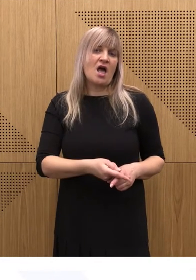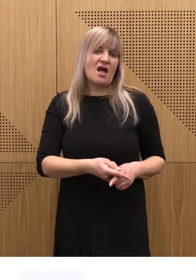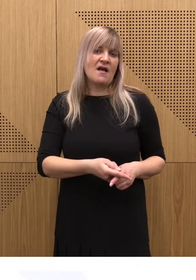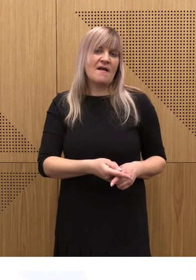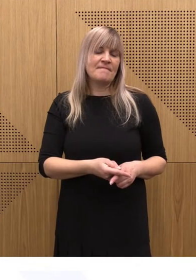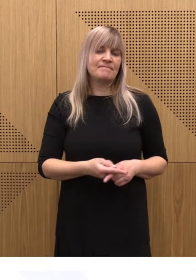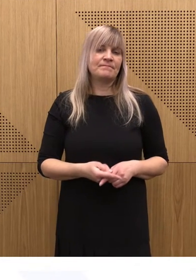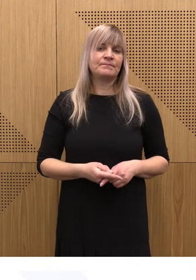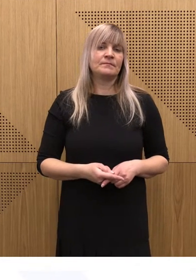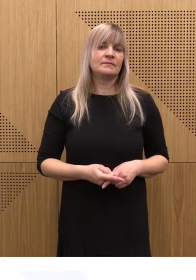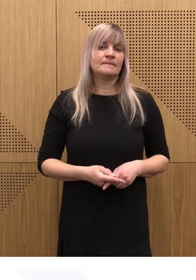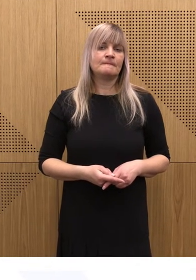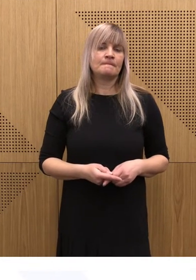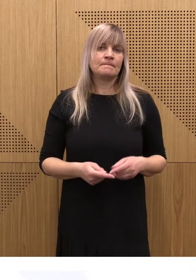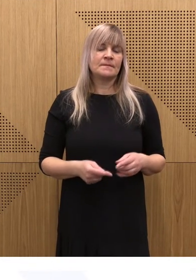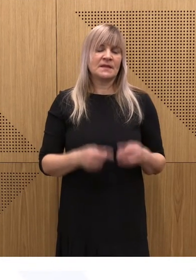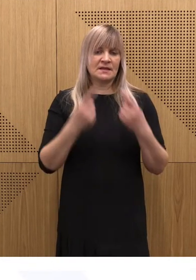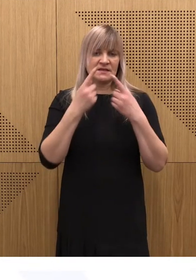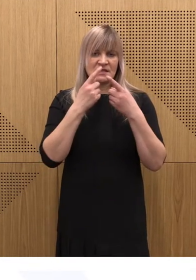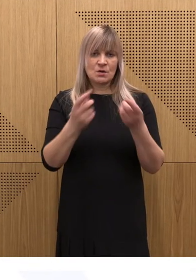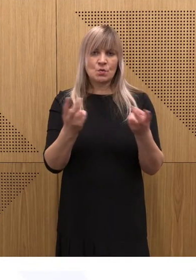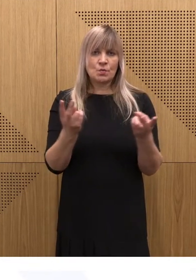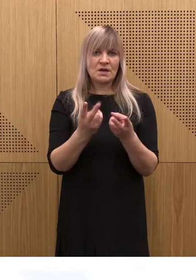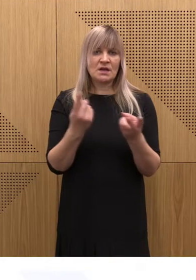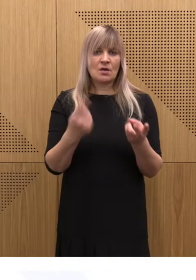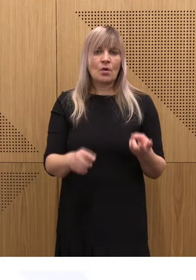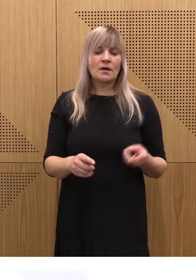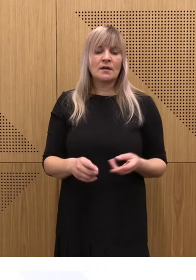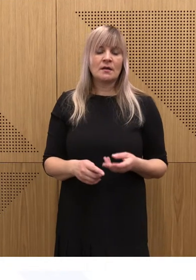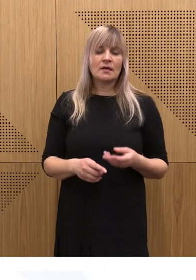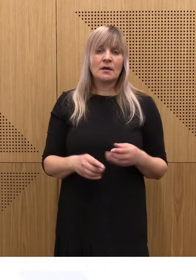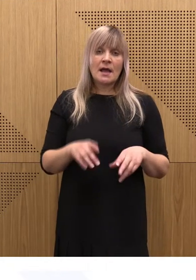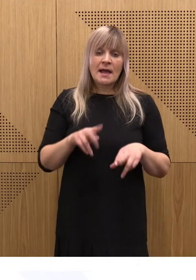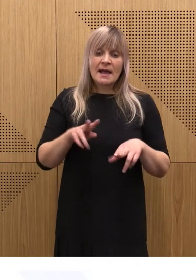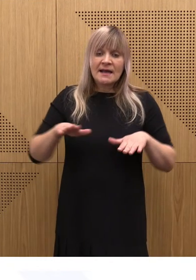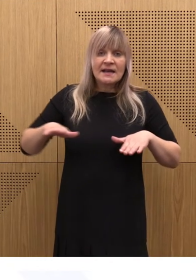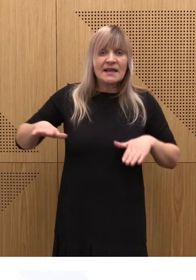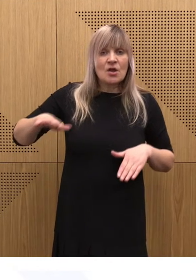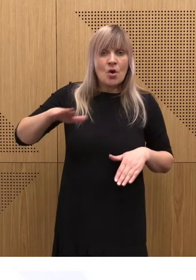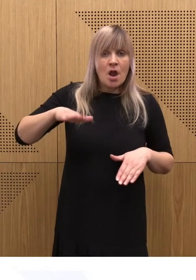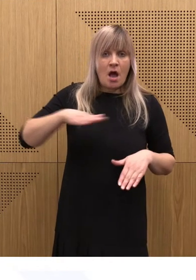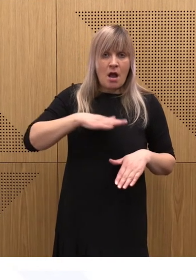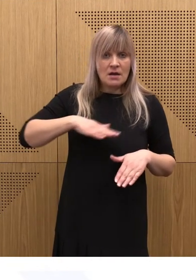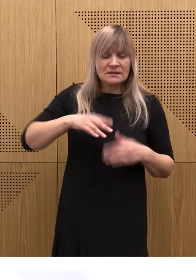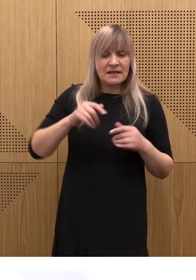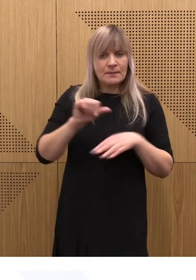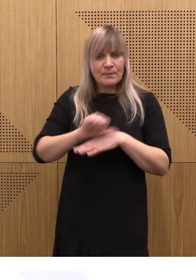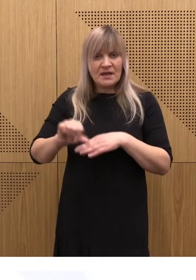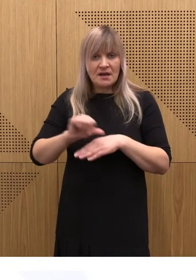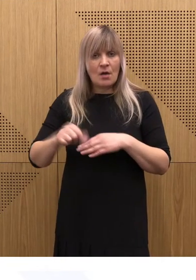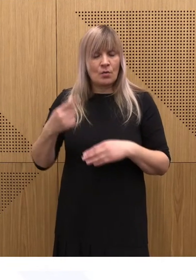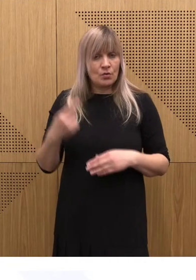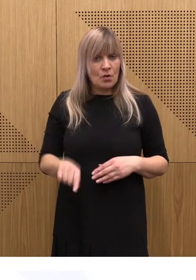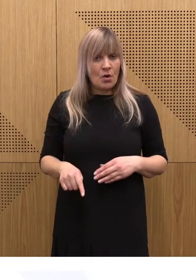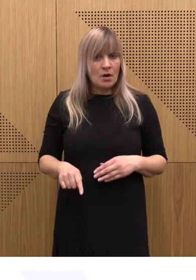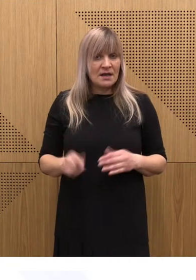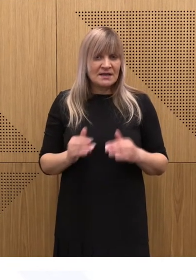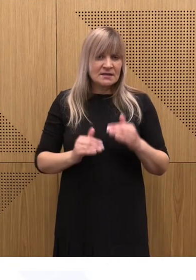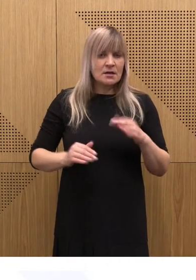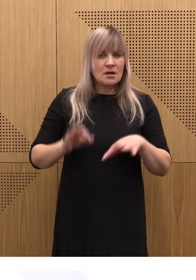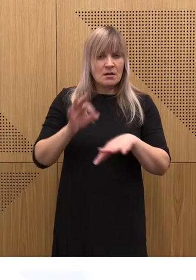Ja see sõnum oli ka see, et kui siin küsitati regionaalseid piiranguid, kui varem me neid rakendasime